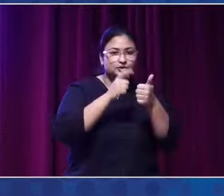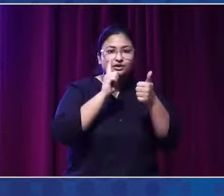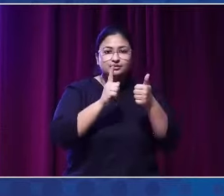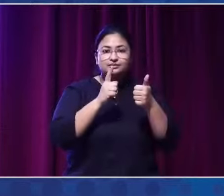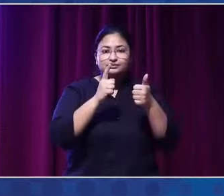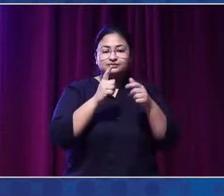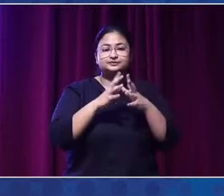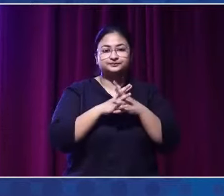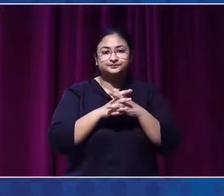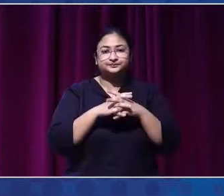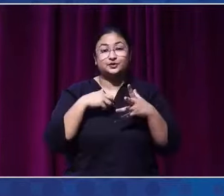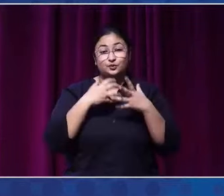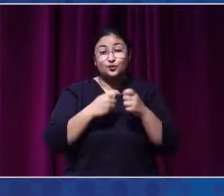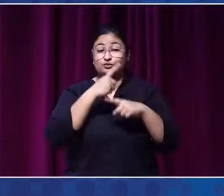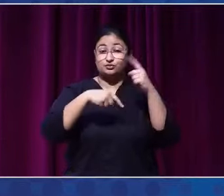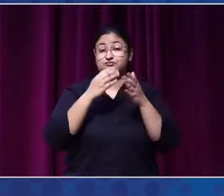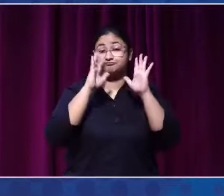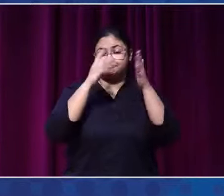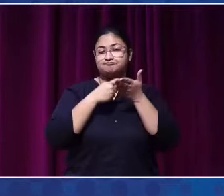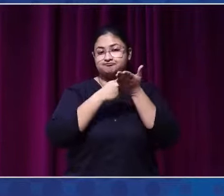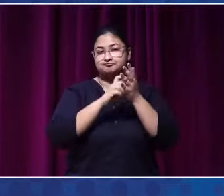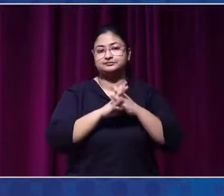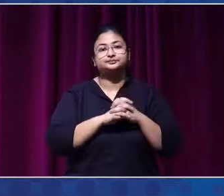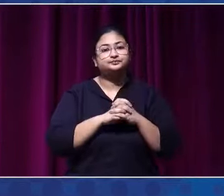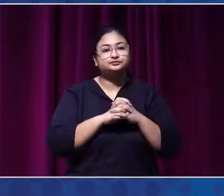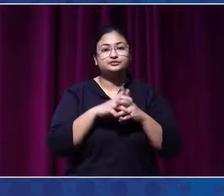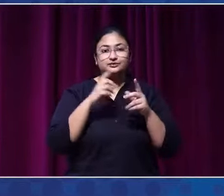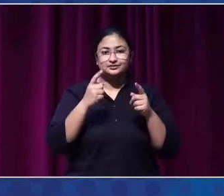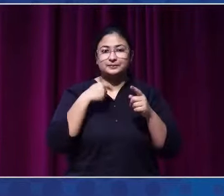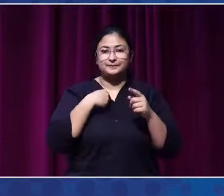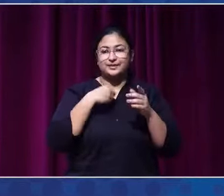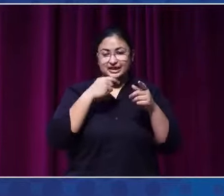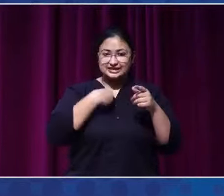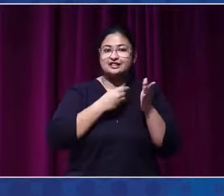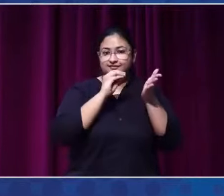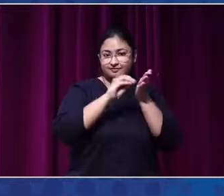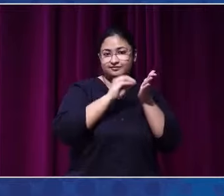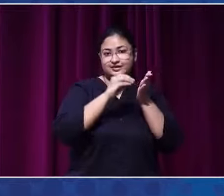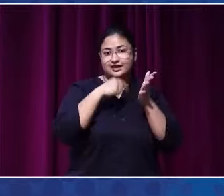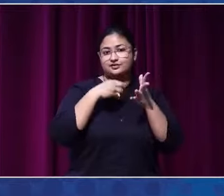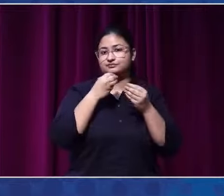चाहते हैं। नेक्स्ट। और इनके ऊपर में मैंने कुछ लिखा है, वो मैं आपके लिए पढ़ना चाहता